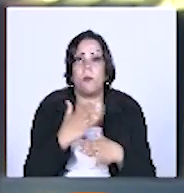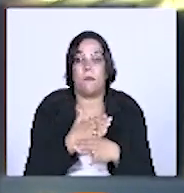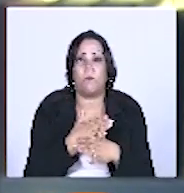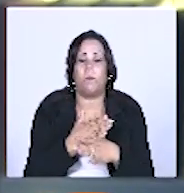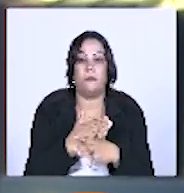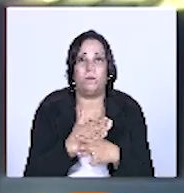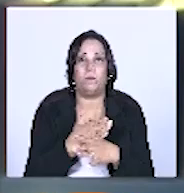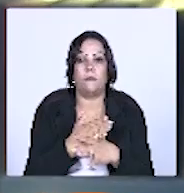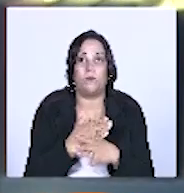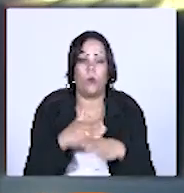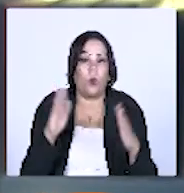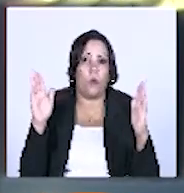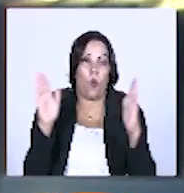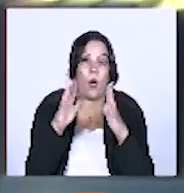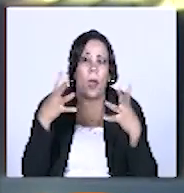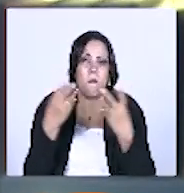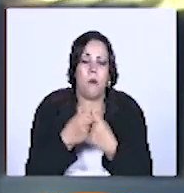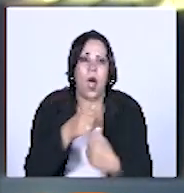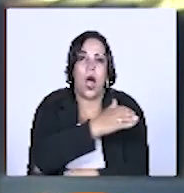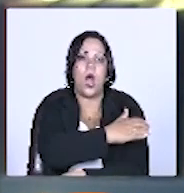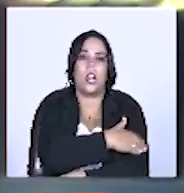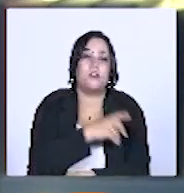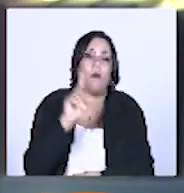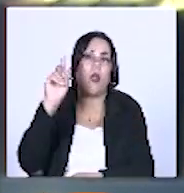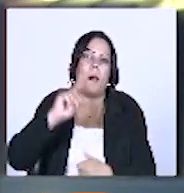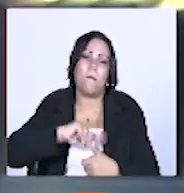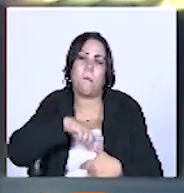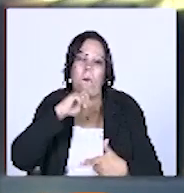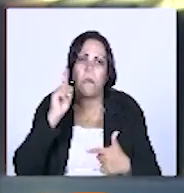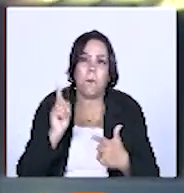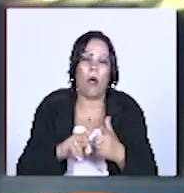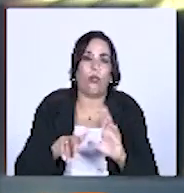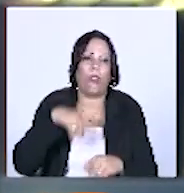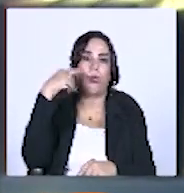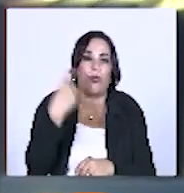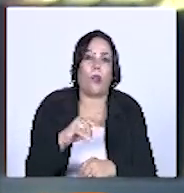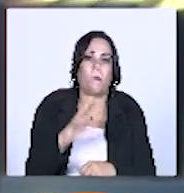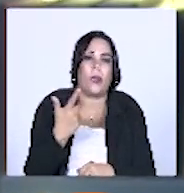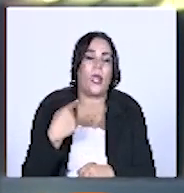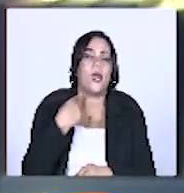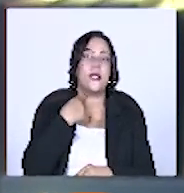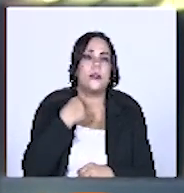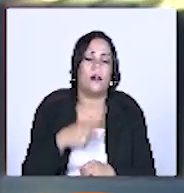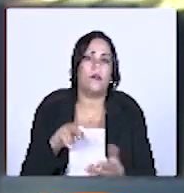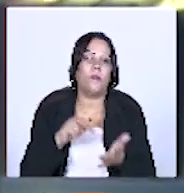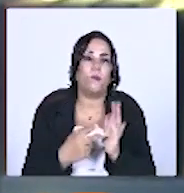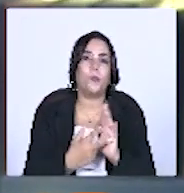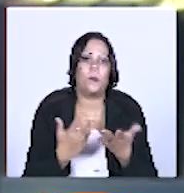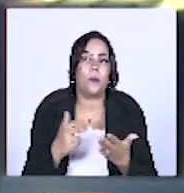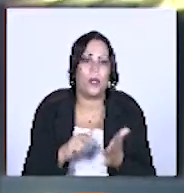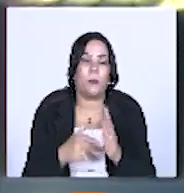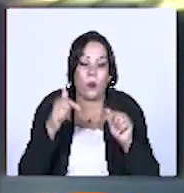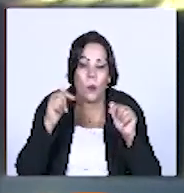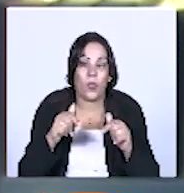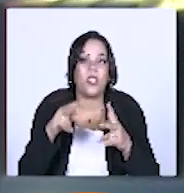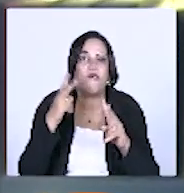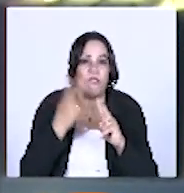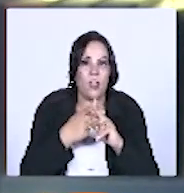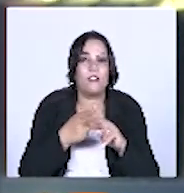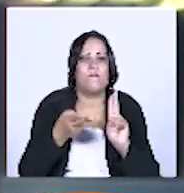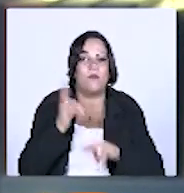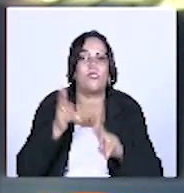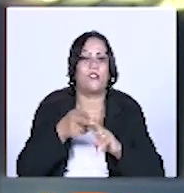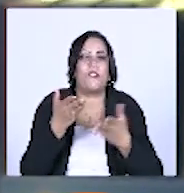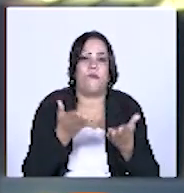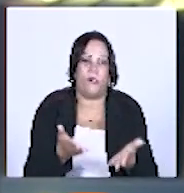نتيجه المواجهه مع حزب الله في اعقاب ضرب غزه فيصبح الان في مهجرين